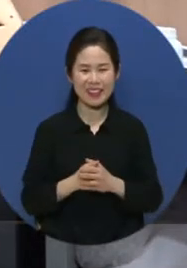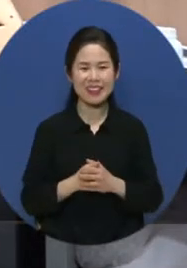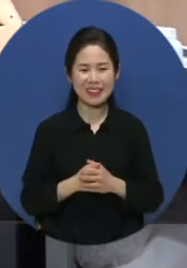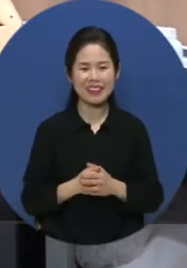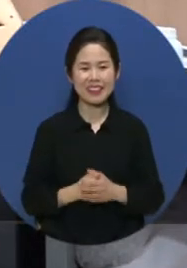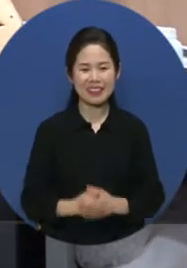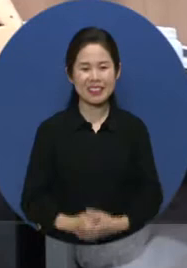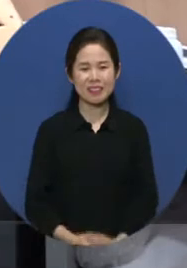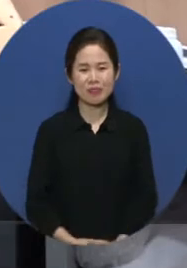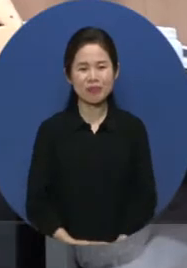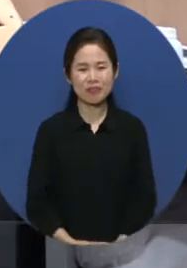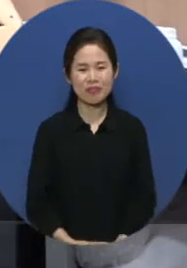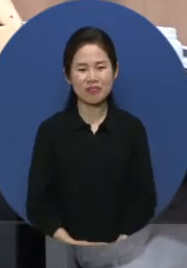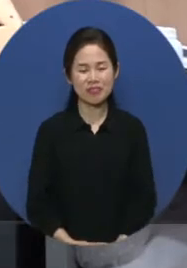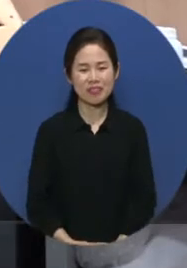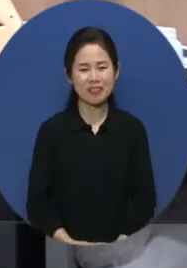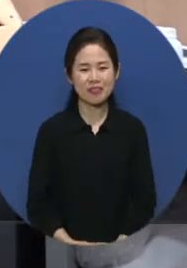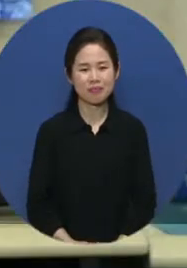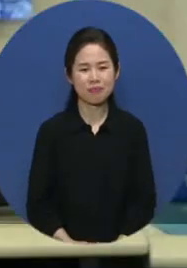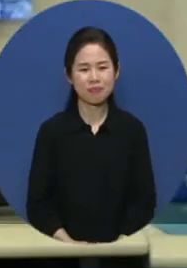할까요? 그렇습니다.